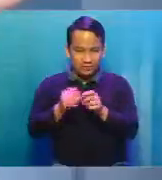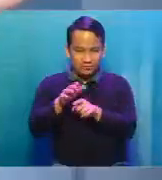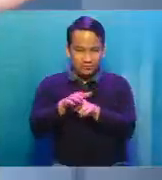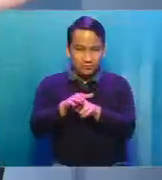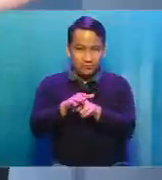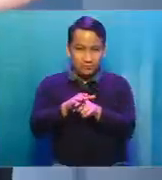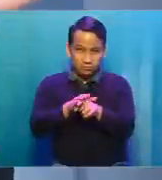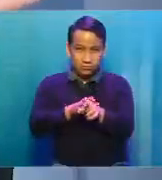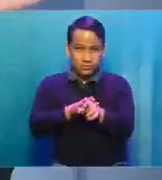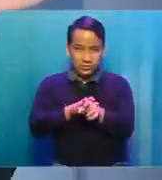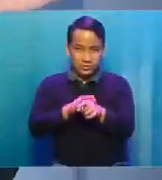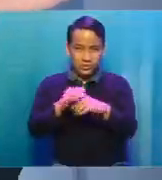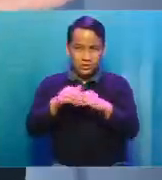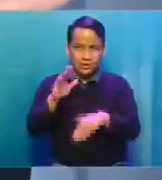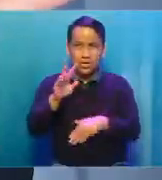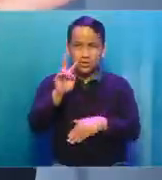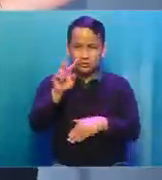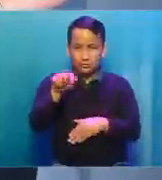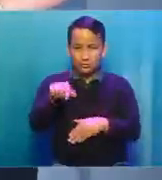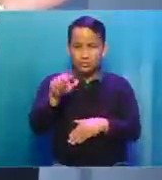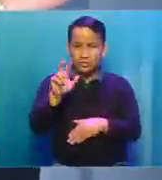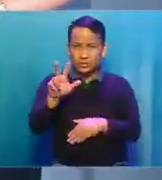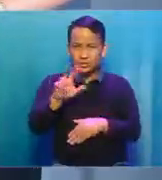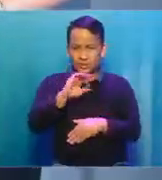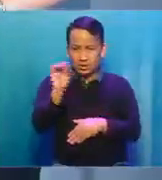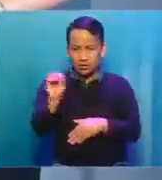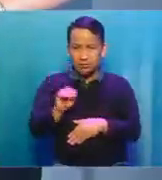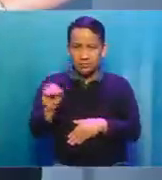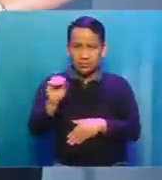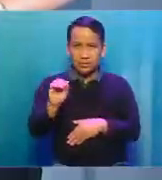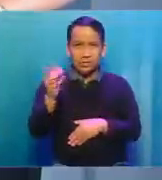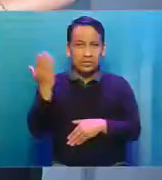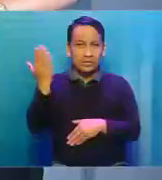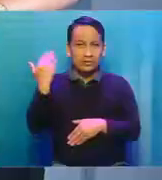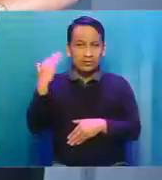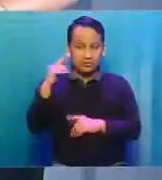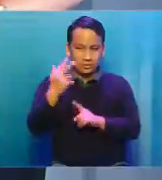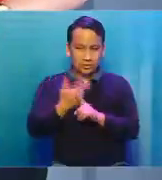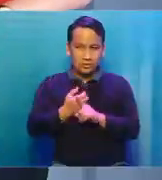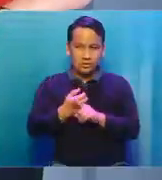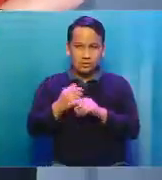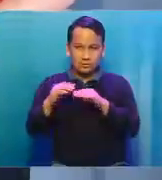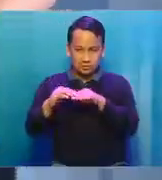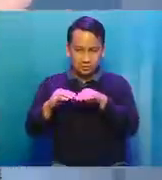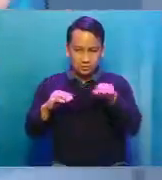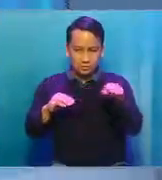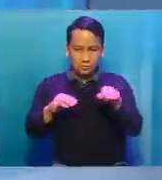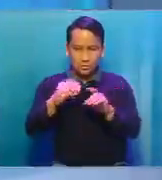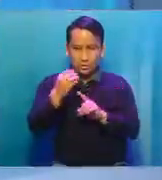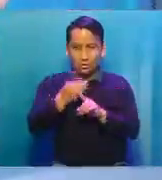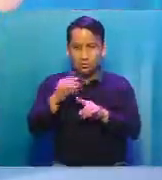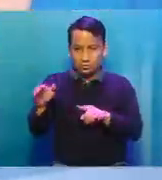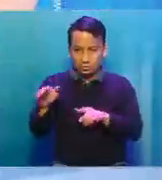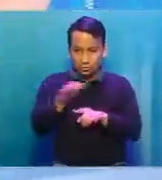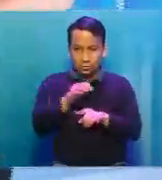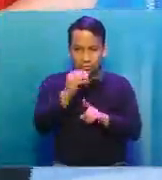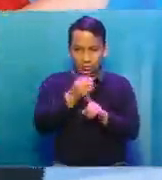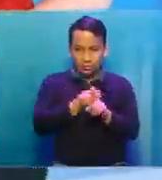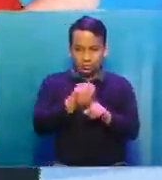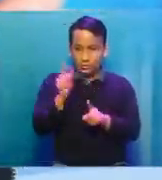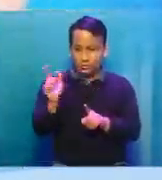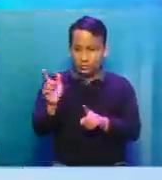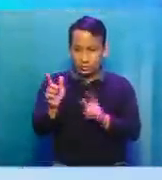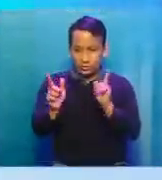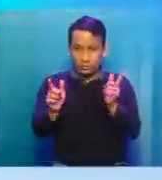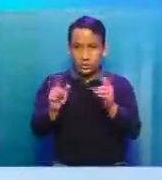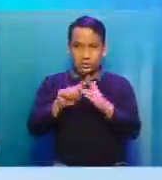ang inflation. Nasa 2.3% tayo noong buwan na yon. October 2020 nang